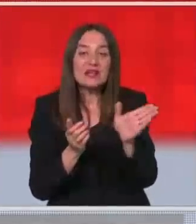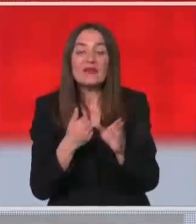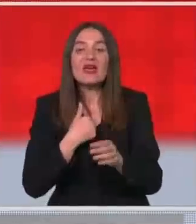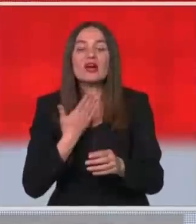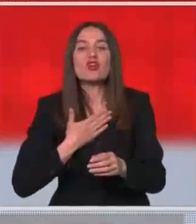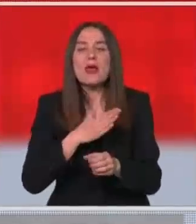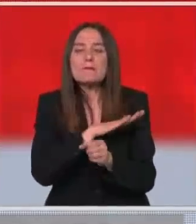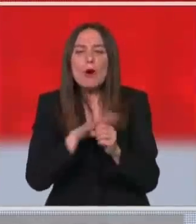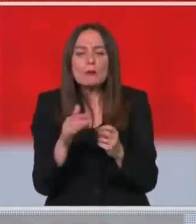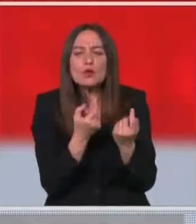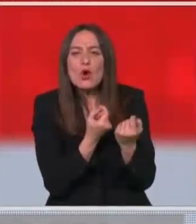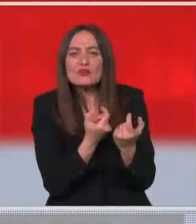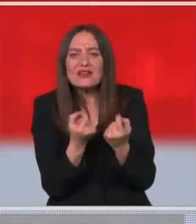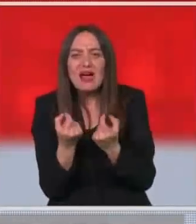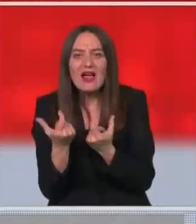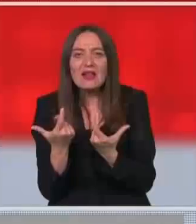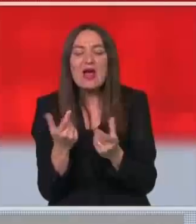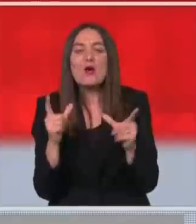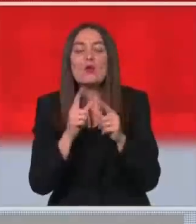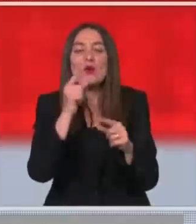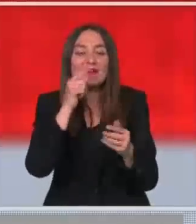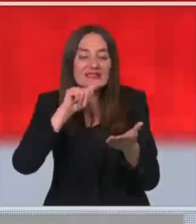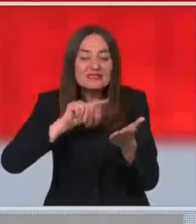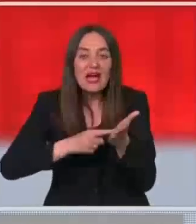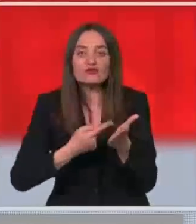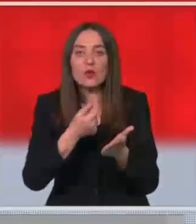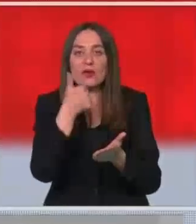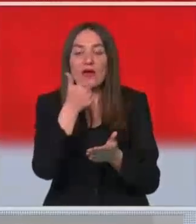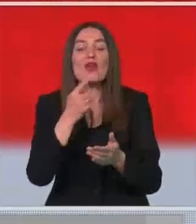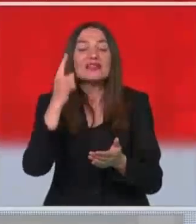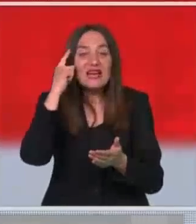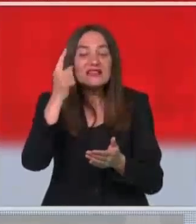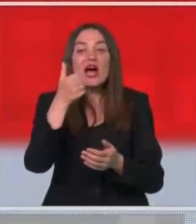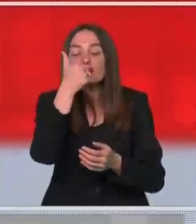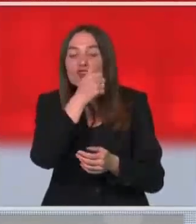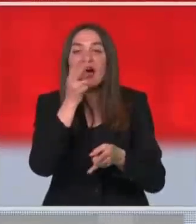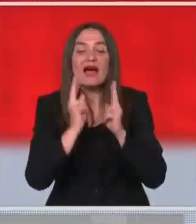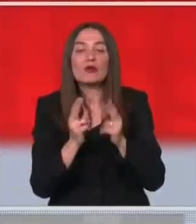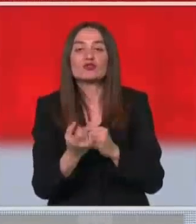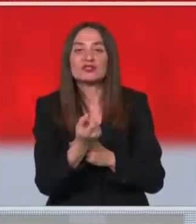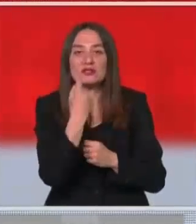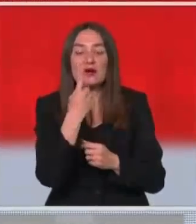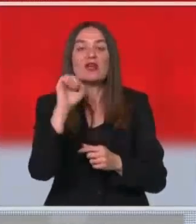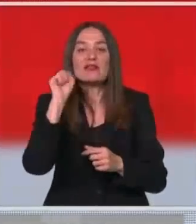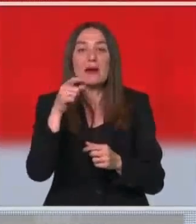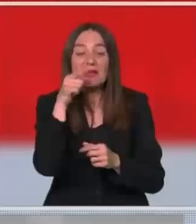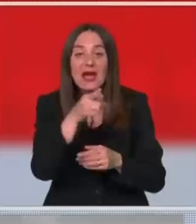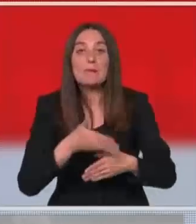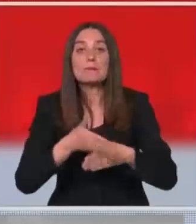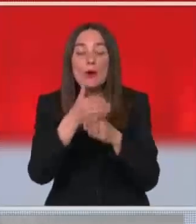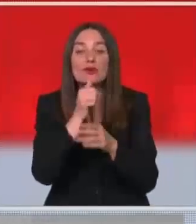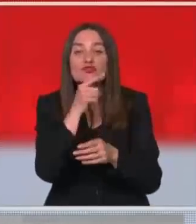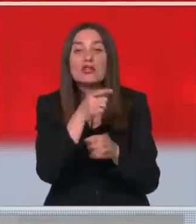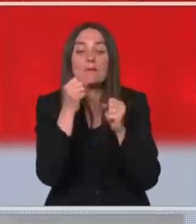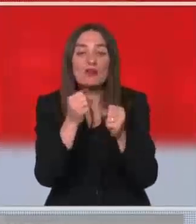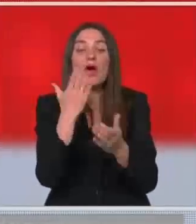potpuno u detalje, dakle u tačku, što bi rekli, se zna šta i kako će se dešavati da bi ta pomoć i ta